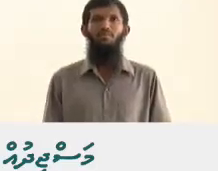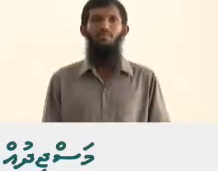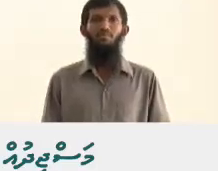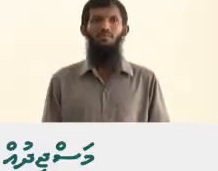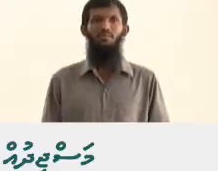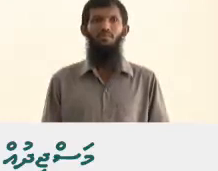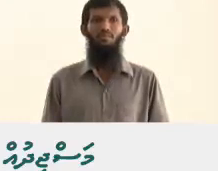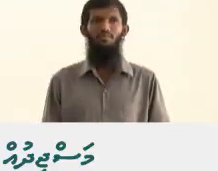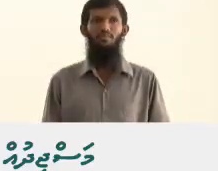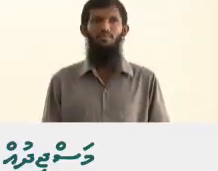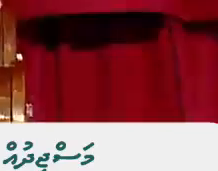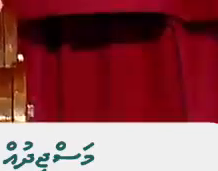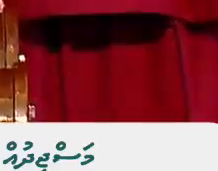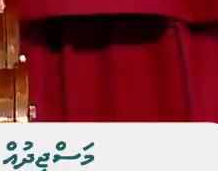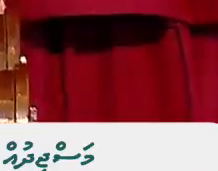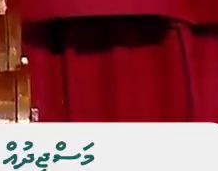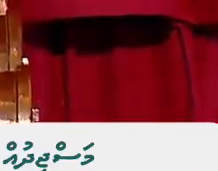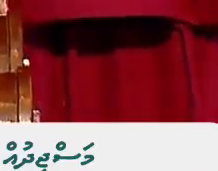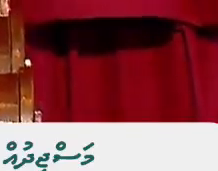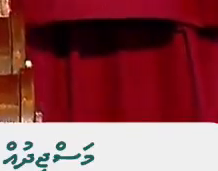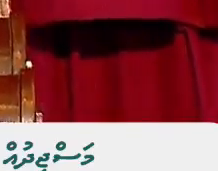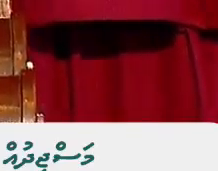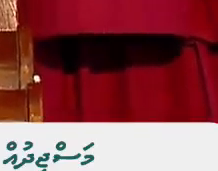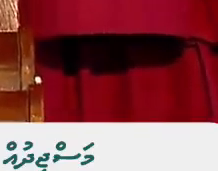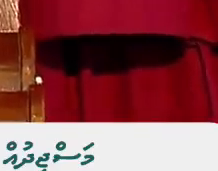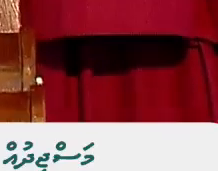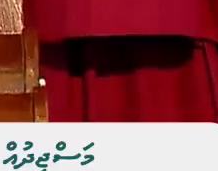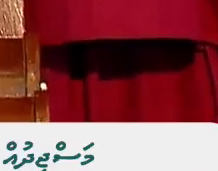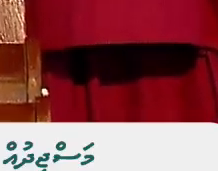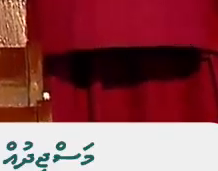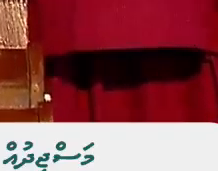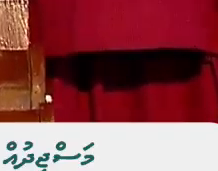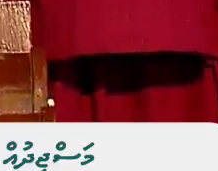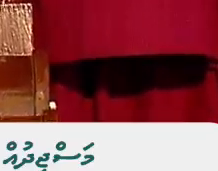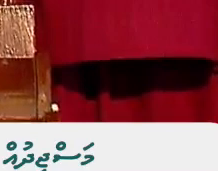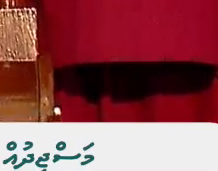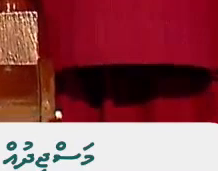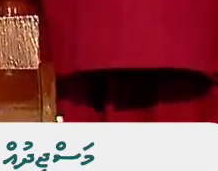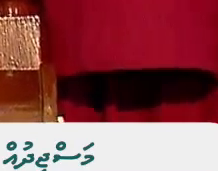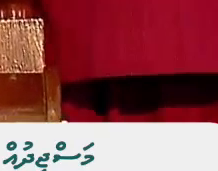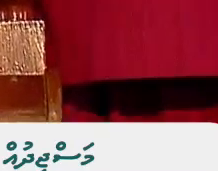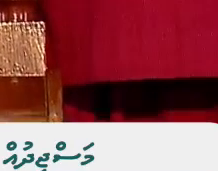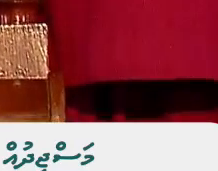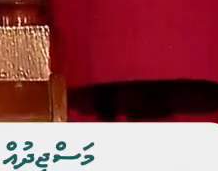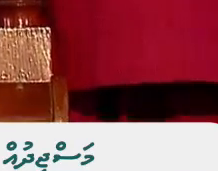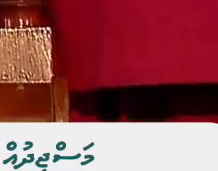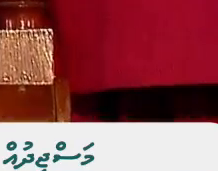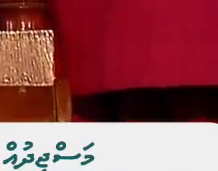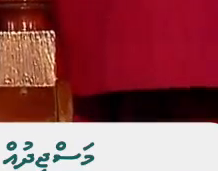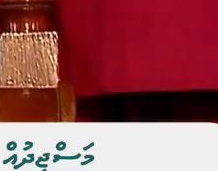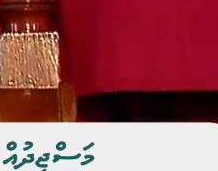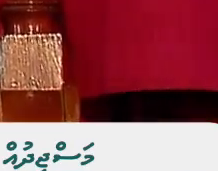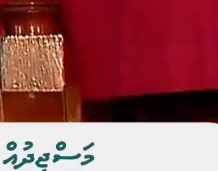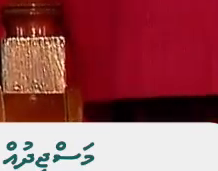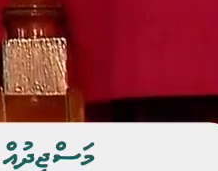عدل. وأشهد أن لا إله إلا الله وحده لا شريك له. بيده الضر والبلاء